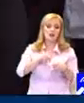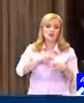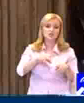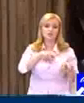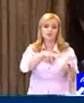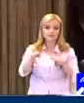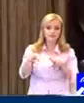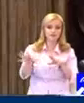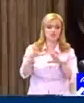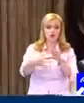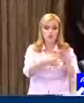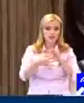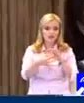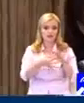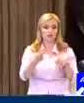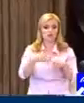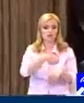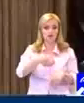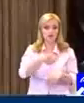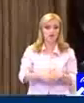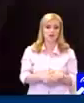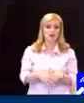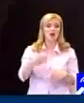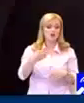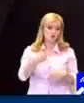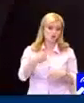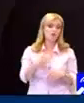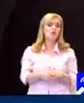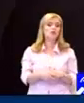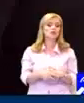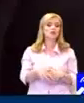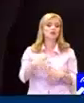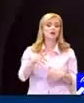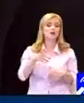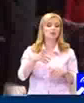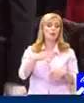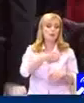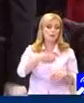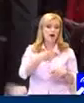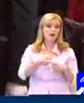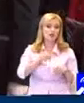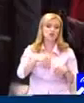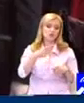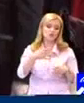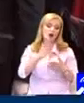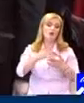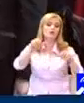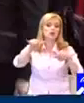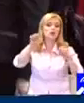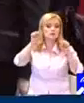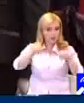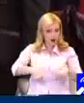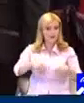Primarii unioniști precizează că în ultima vreme au constatat o deschidere din partea autorităților române și consideră că au dreptul moral să